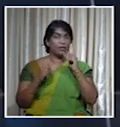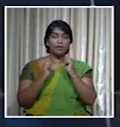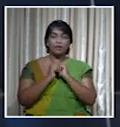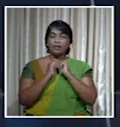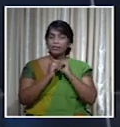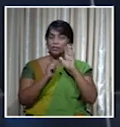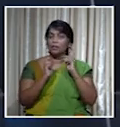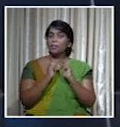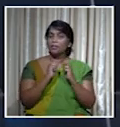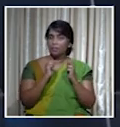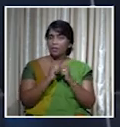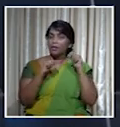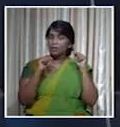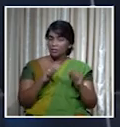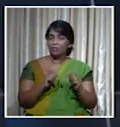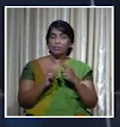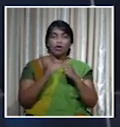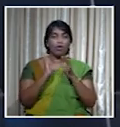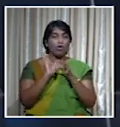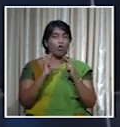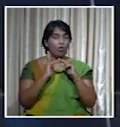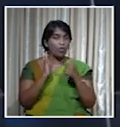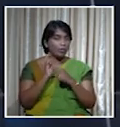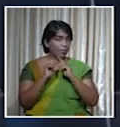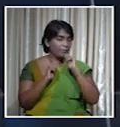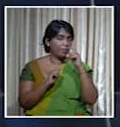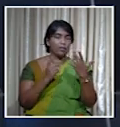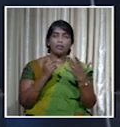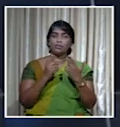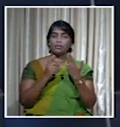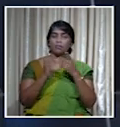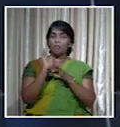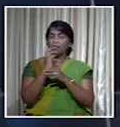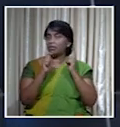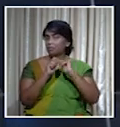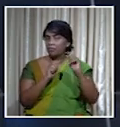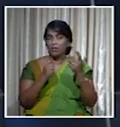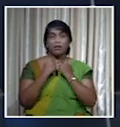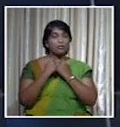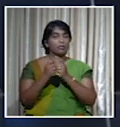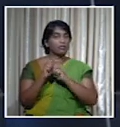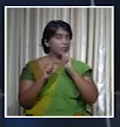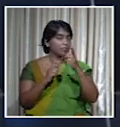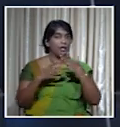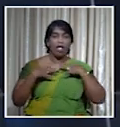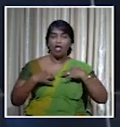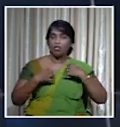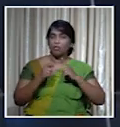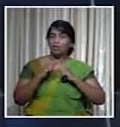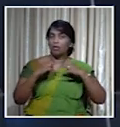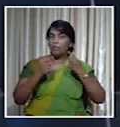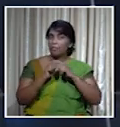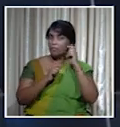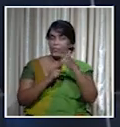සේවකයන්ට මතුවලා තියෙන ප්‍රශ්න. අද අතිකාල ගෙවීම නැහැ. අද ලබන්සස් කපලා තියෙන්නේ ප්‍රවාහන දීමන නැහැ නිලැඳුම් දීමනක් අපාදු